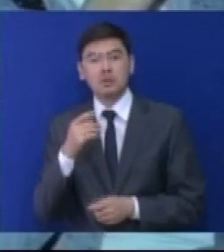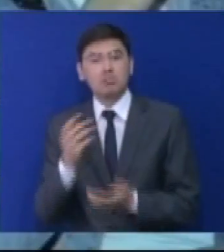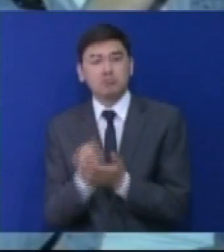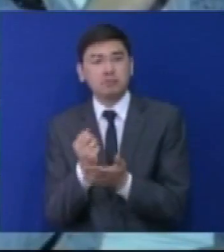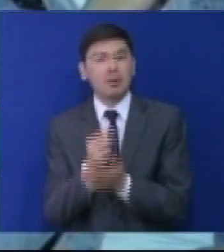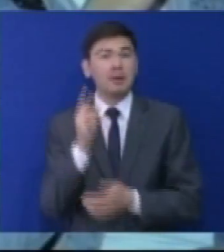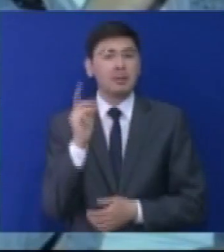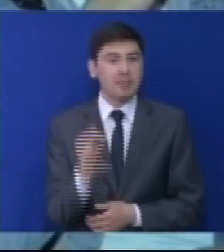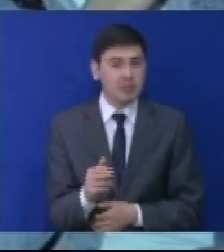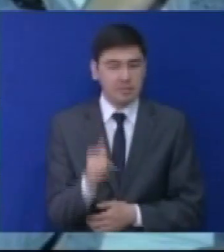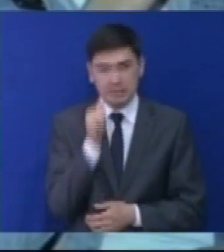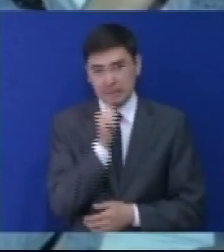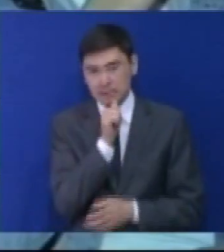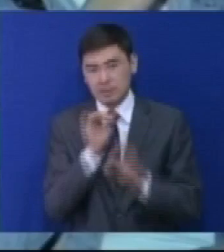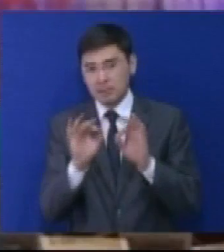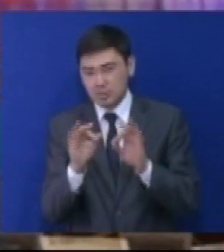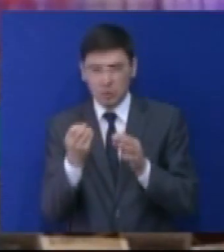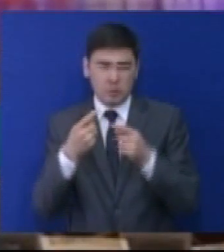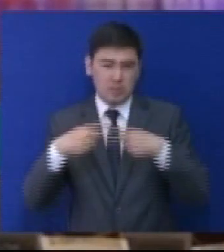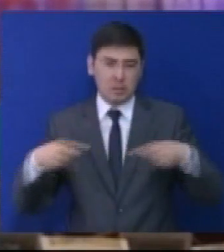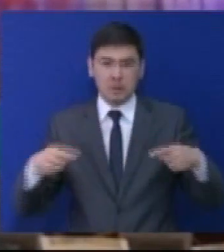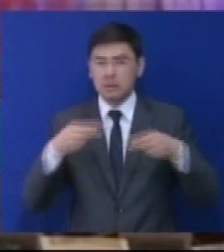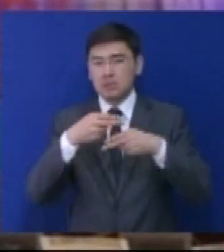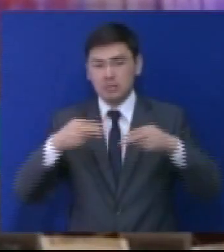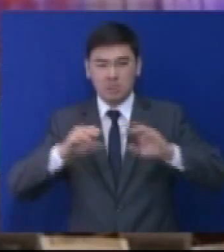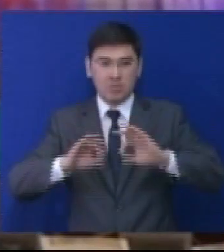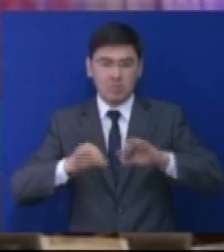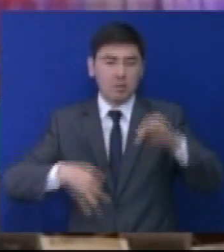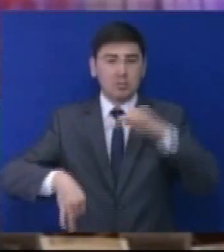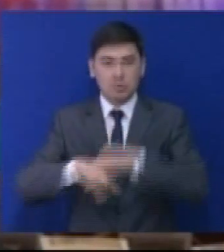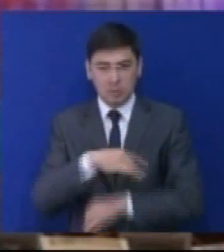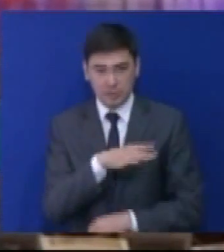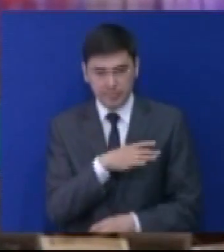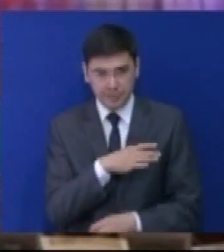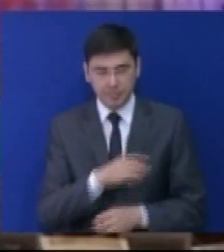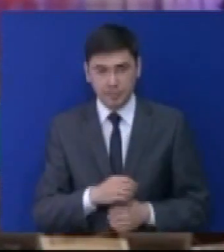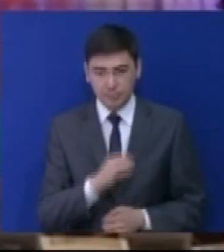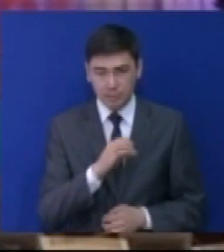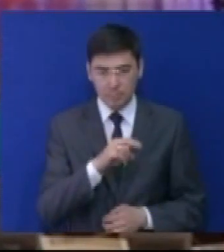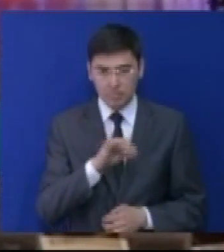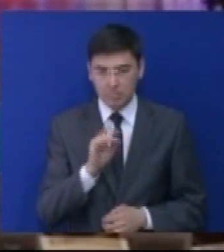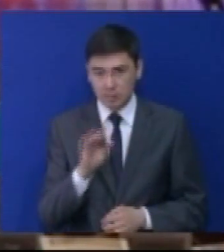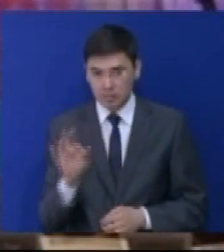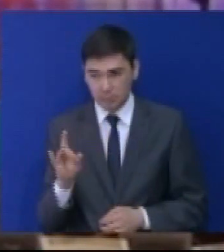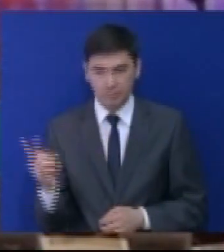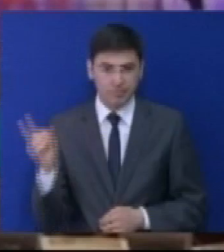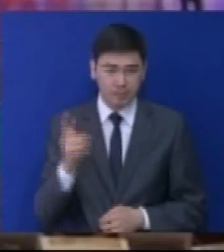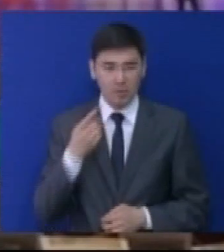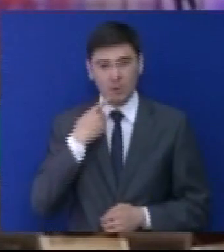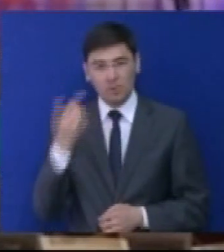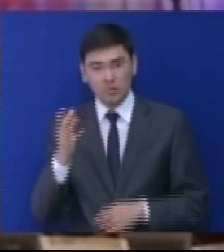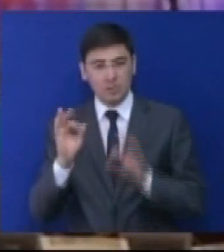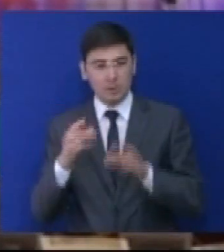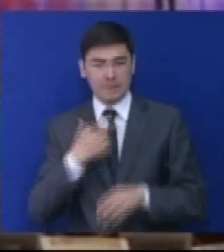бөлісіп, түрлі тақырыптарды талқылады. Еліміздегі ең үздік спикерлер өзін өзі қалай дамыту керек,